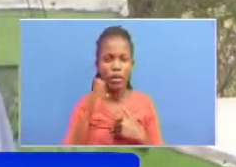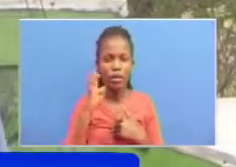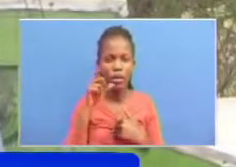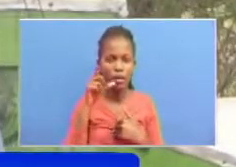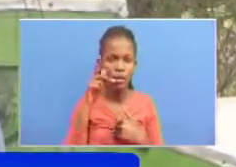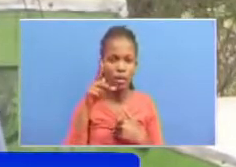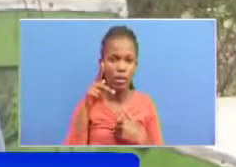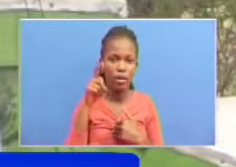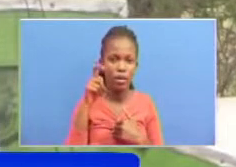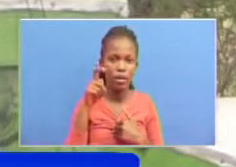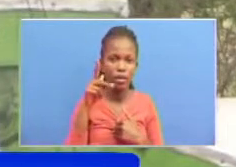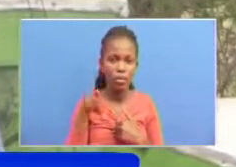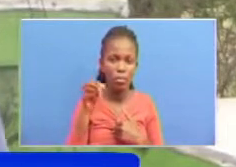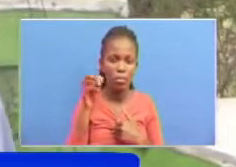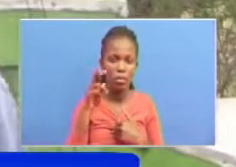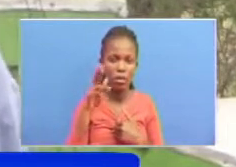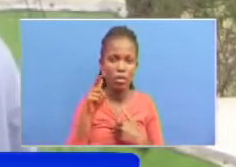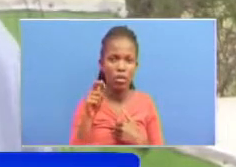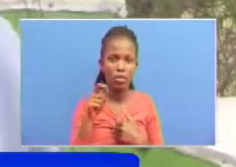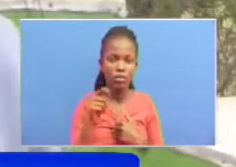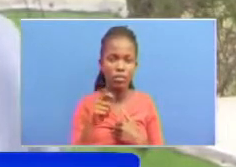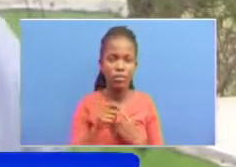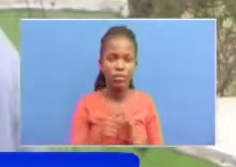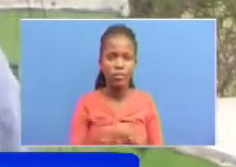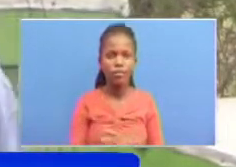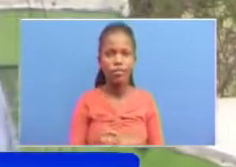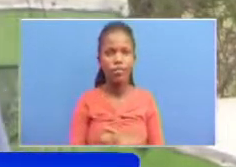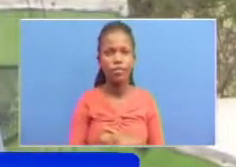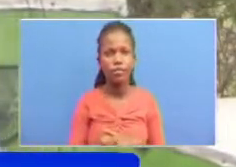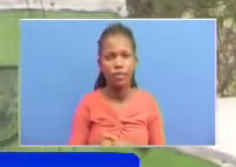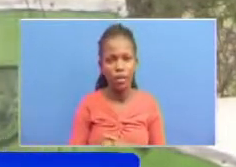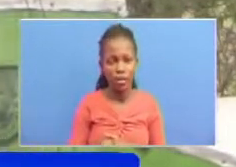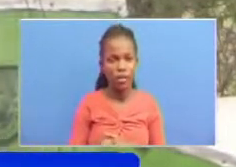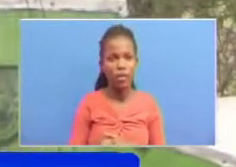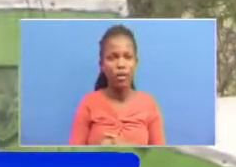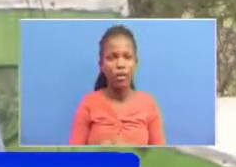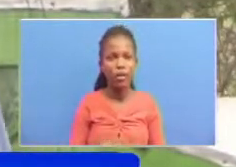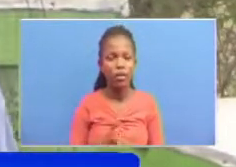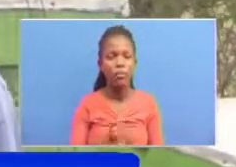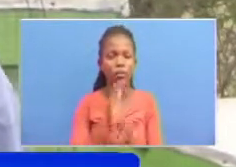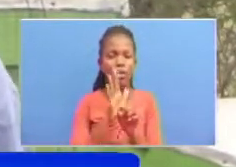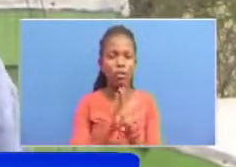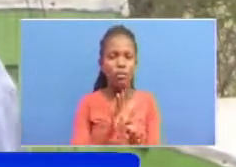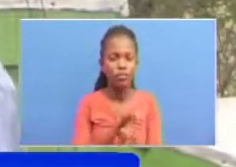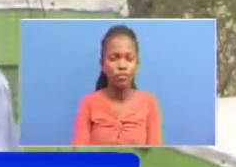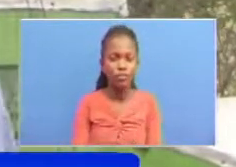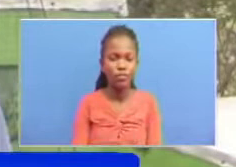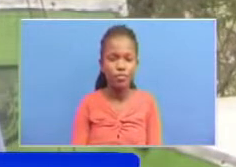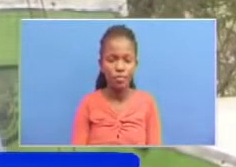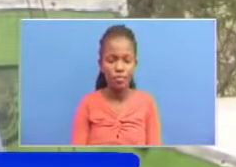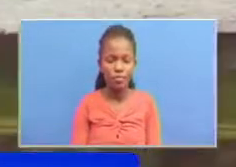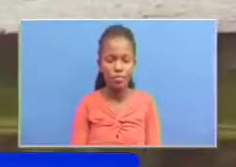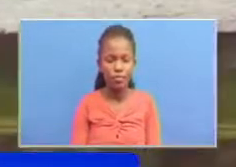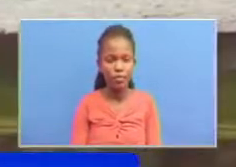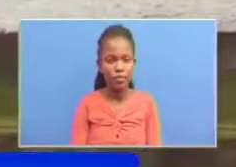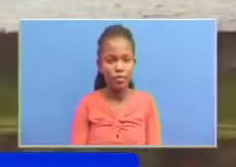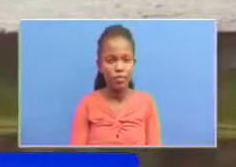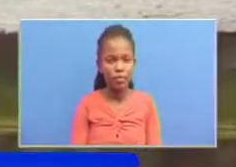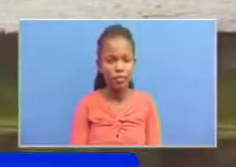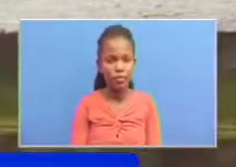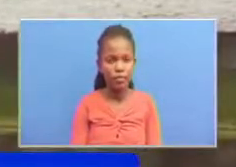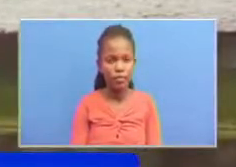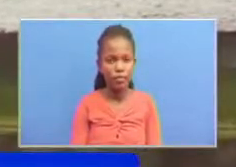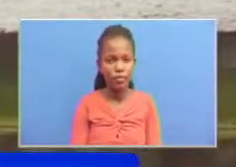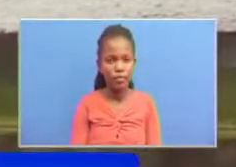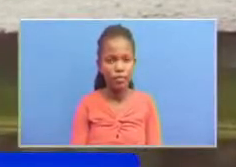nyaguma mbeza uki ni kwithi ya ni watutethi ya mbea yange wondu ututetha jevi ndani. Kumana na